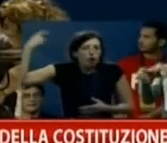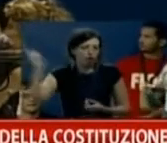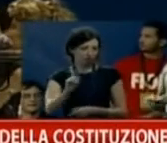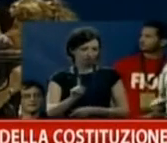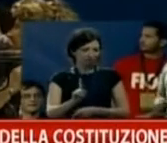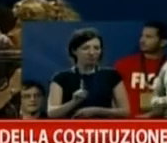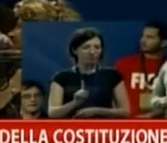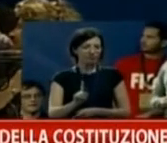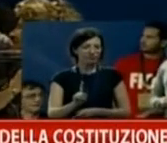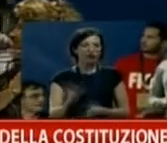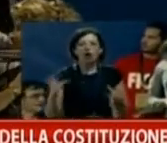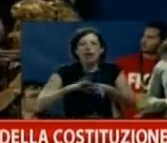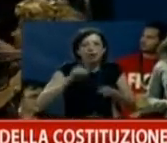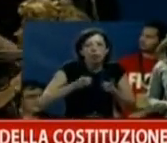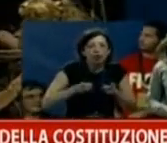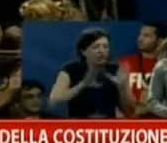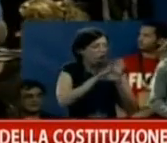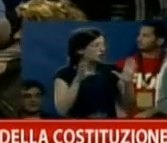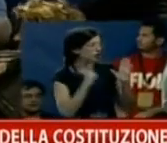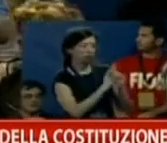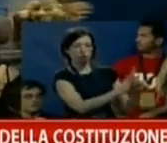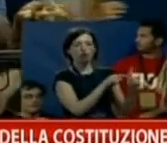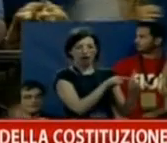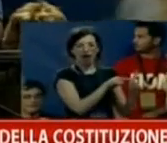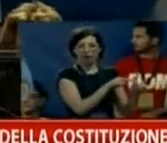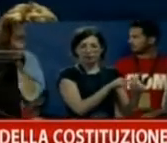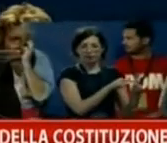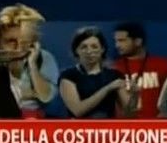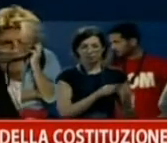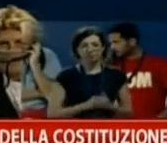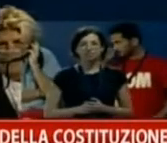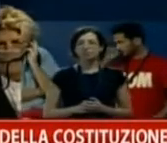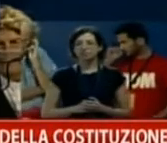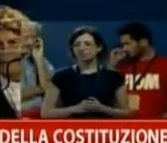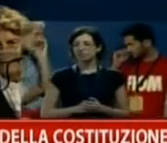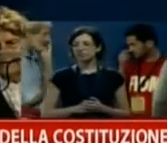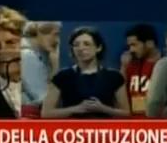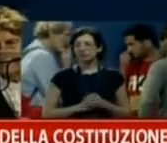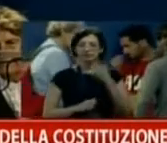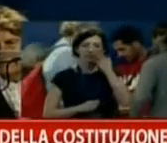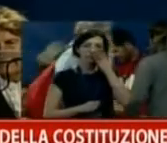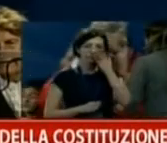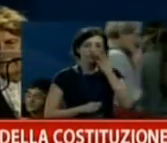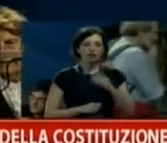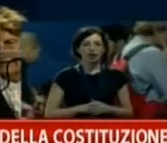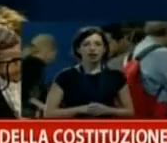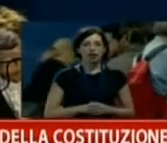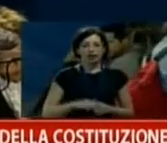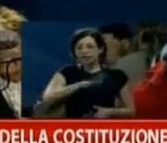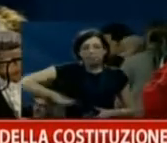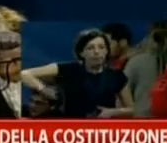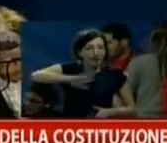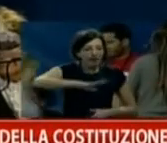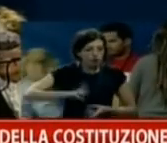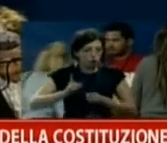politica costituzionale. È qui che noi dobbiamo ricostruire lo spazio della politica.